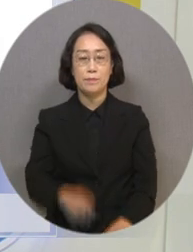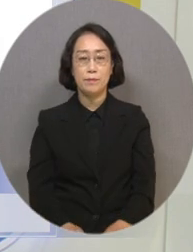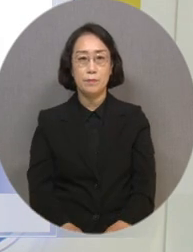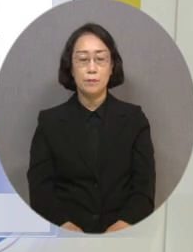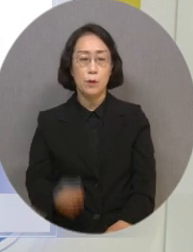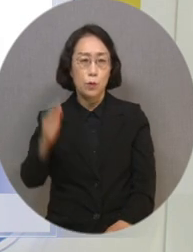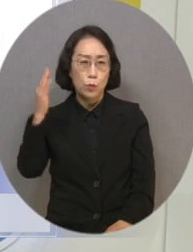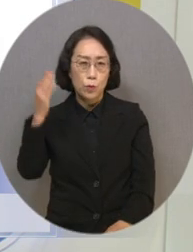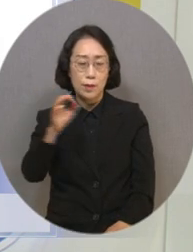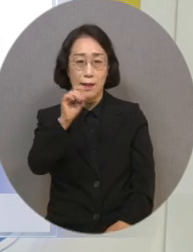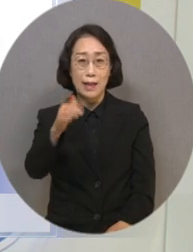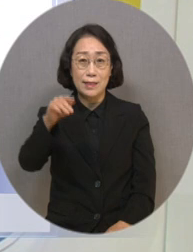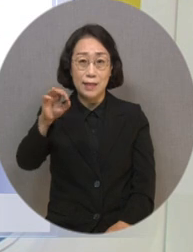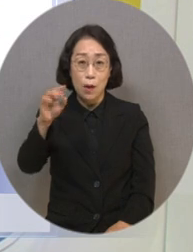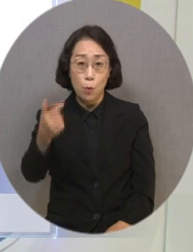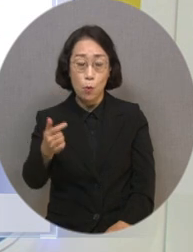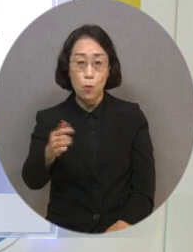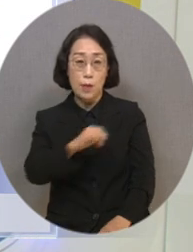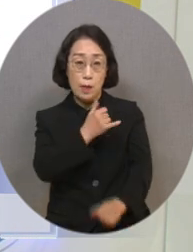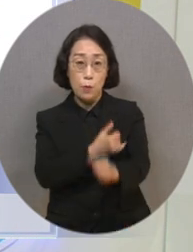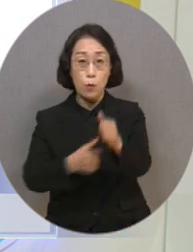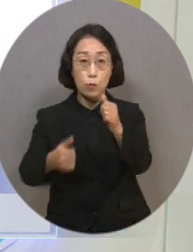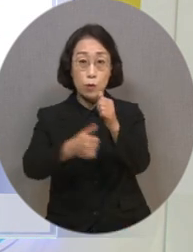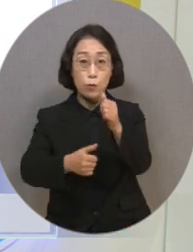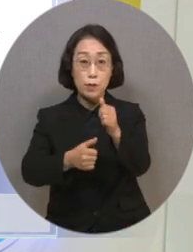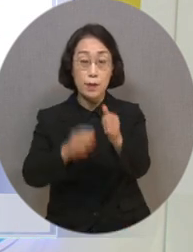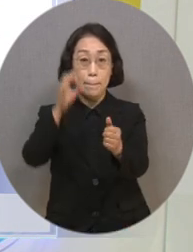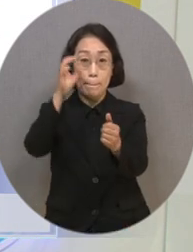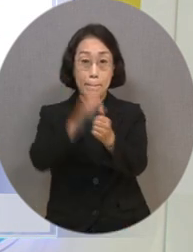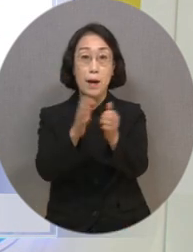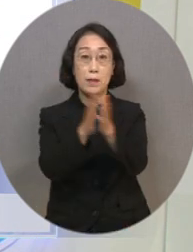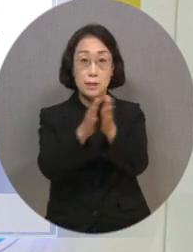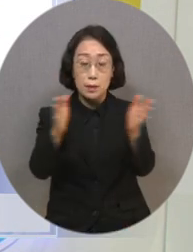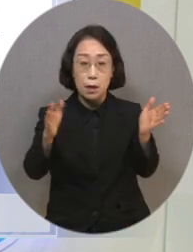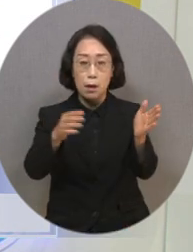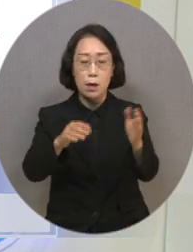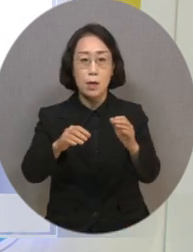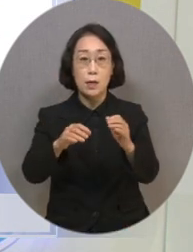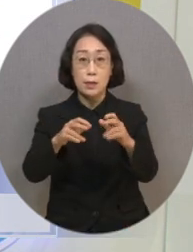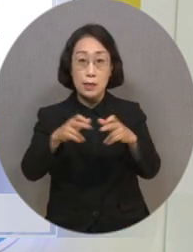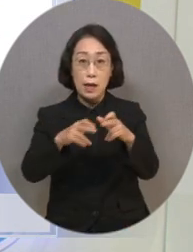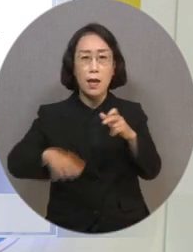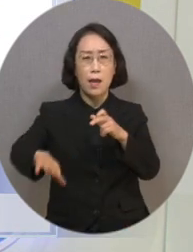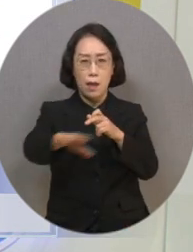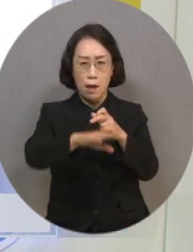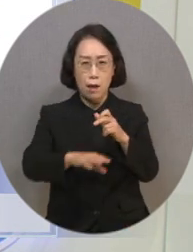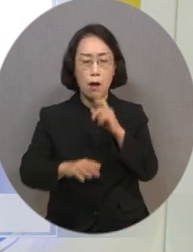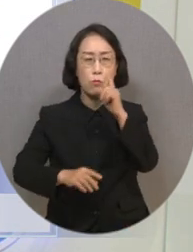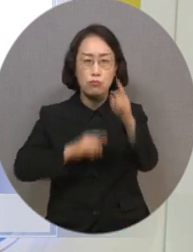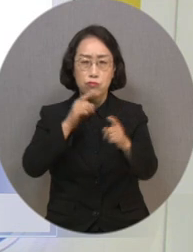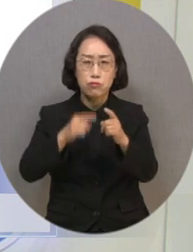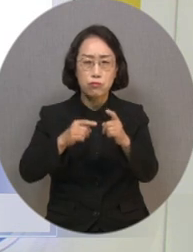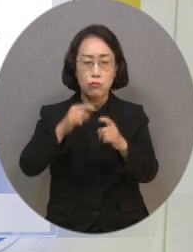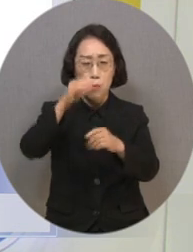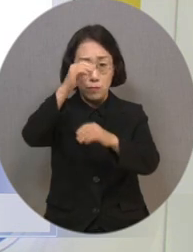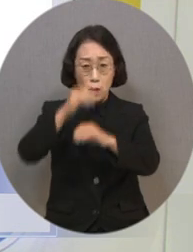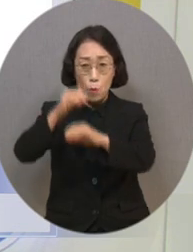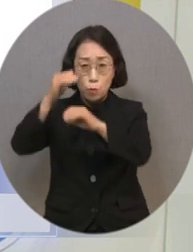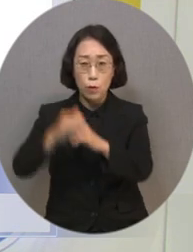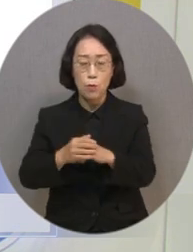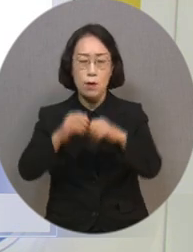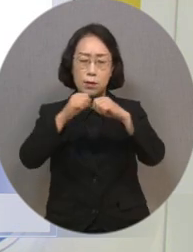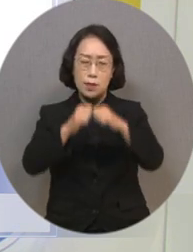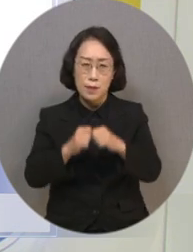얼마 전 안창호 신임 국가 인권 위원장이 취임한 가운데이 장애계가 인권위에 접수된 장애인 차별 사건에 대한 현장